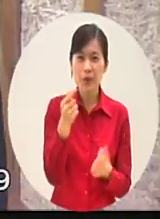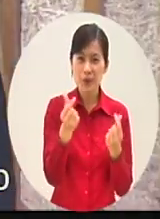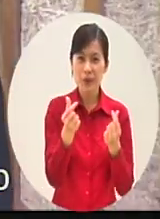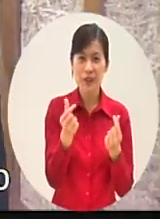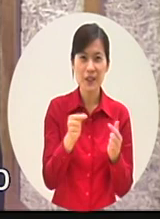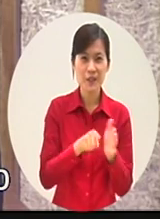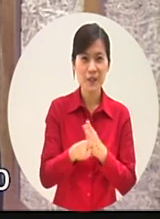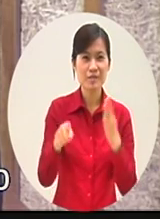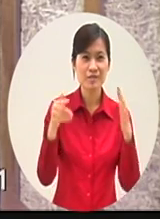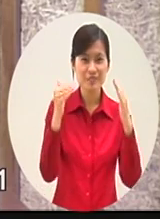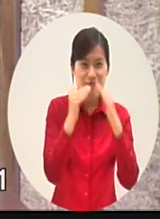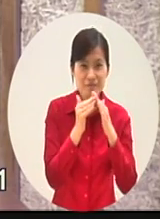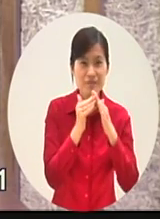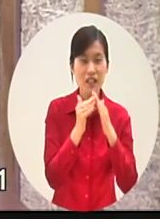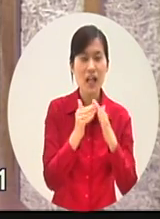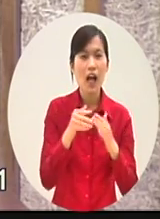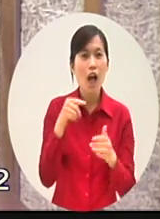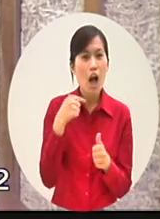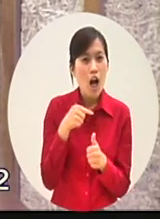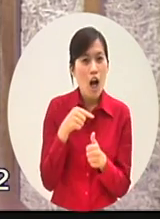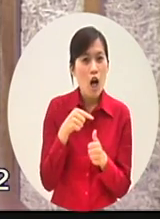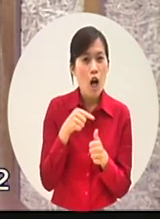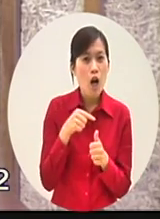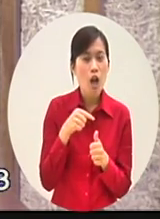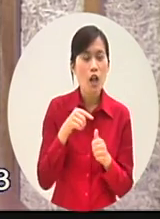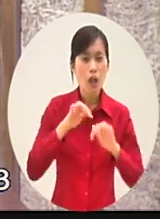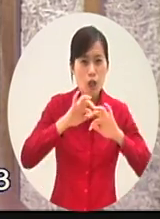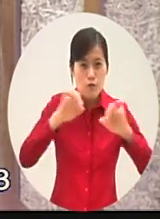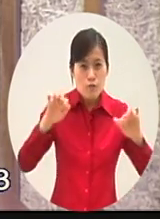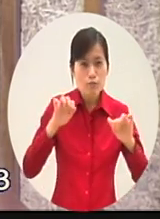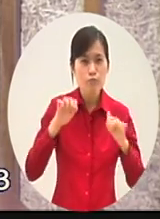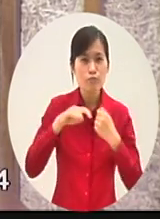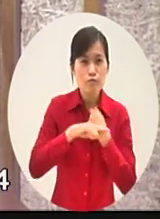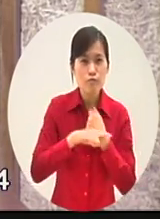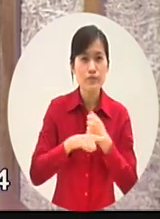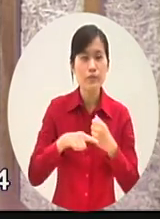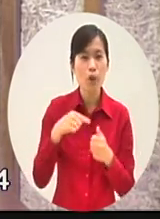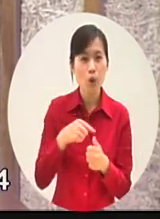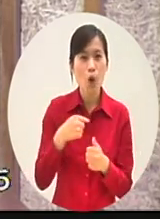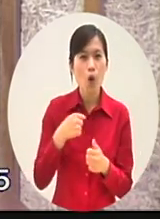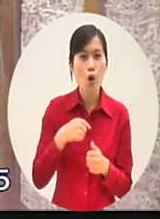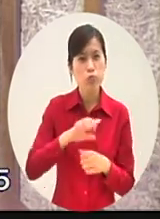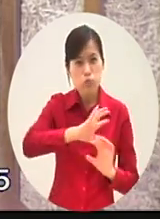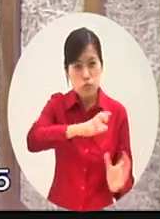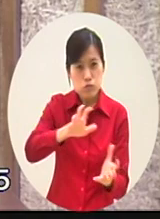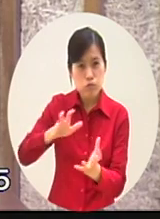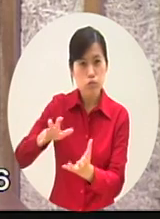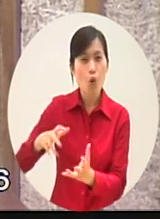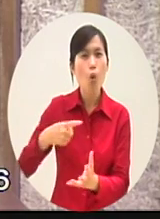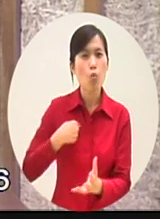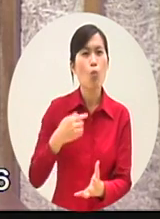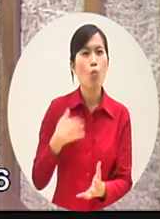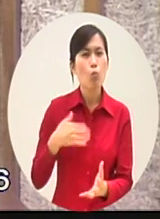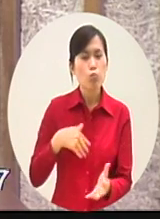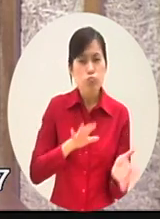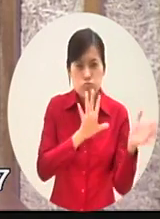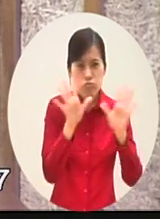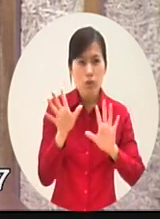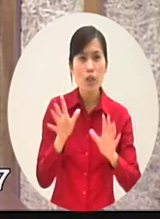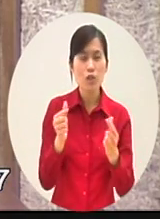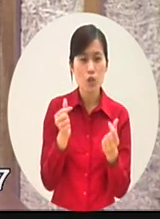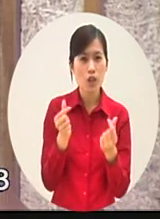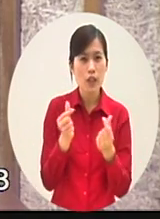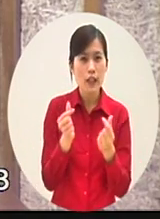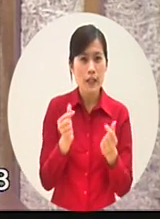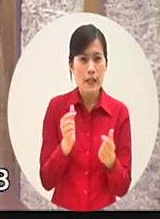齁。那事实上呢，探索教育当然在全世界以我所知道的话，当然对青少年来讲是相当具有那个户外教学的